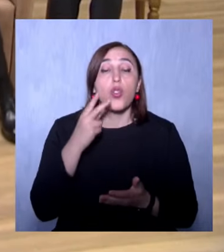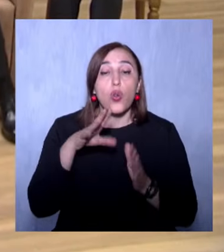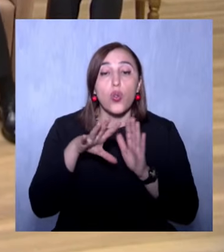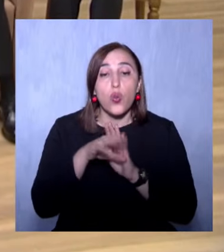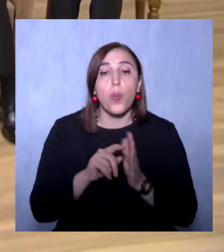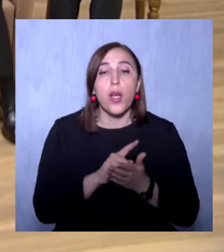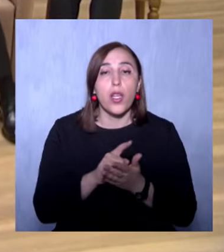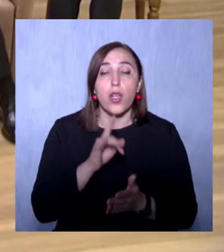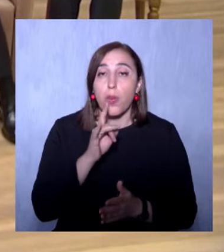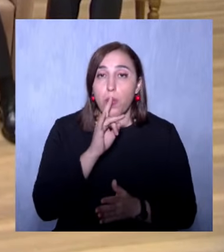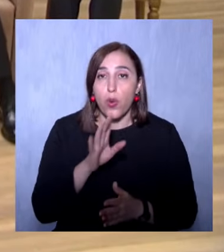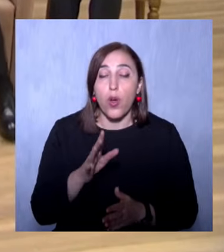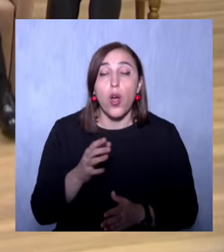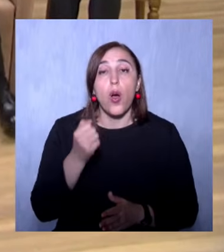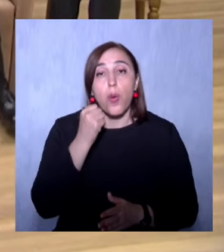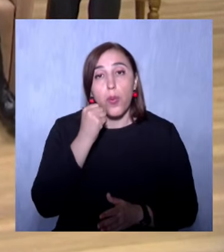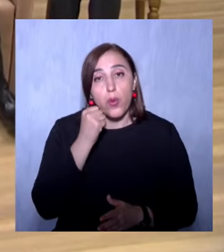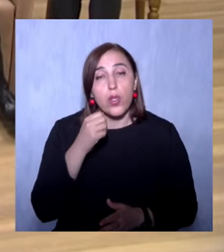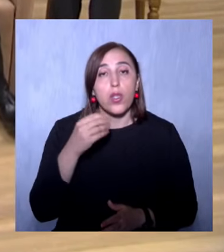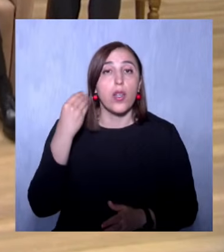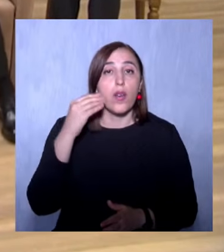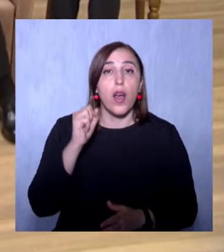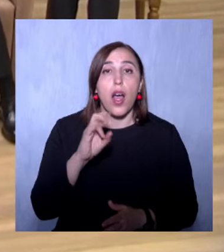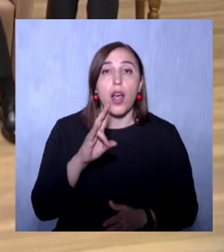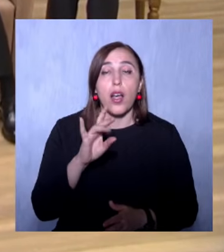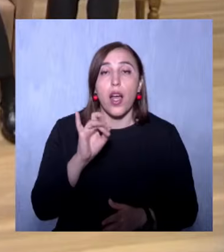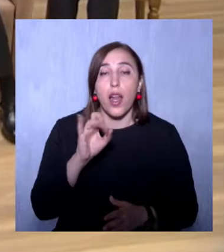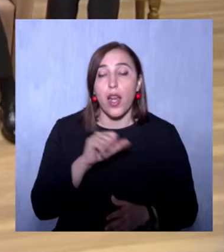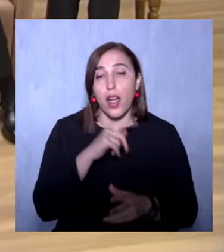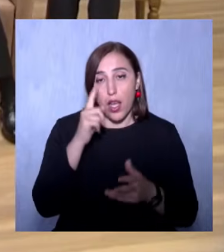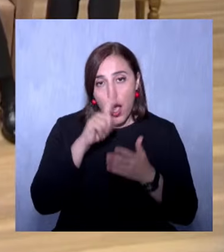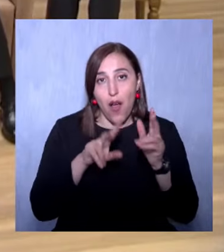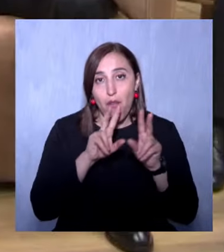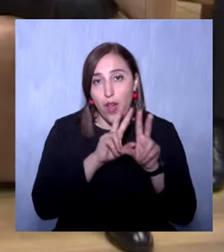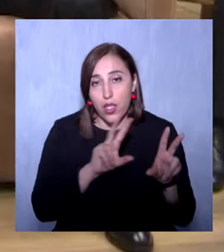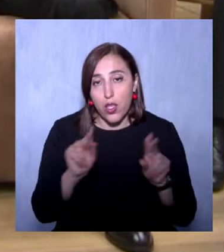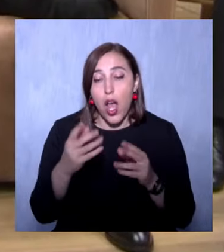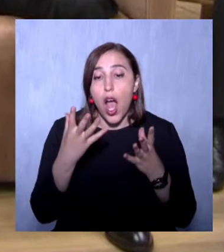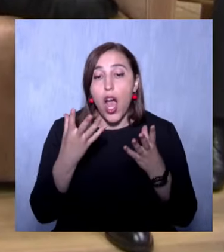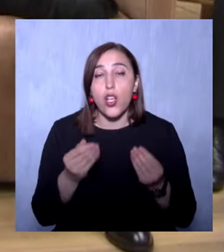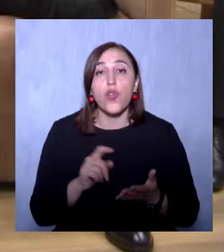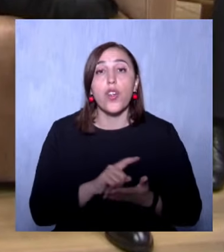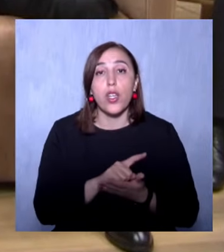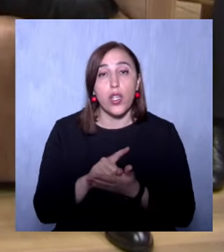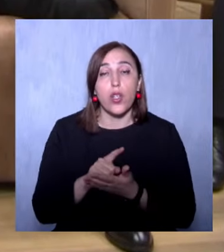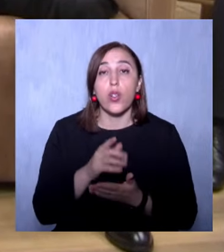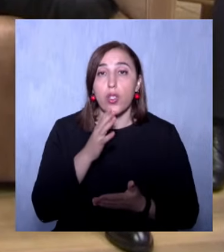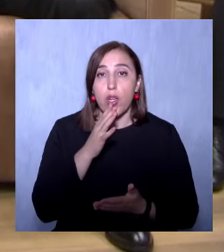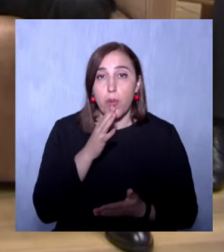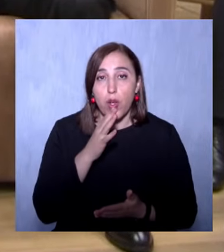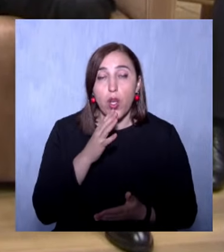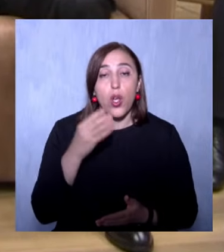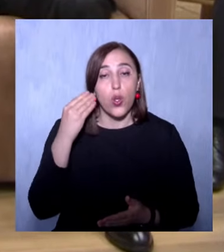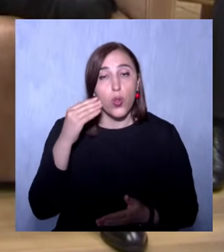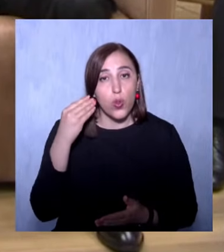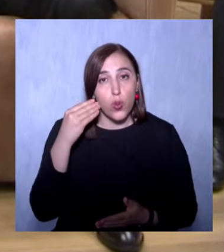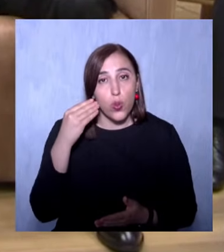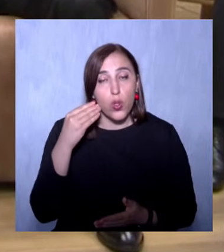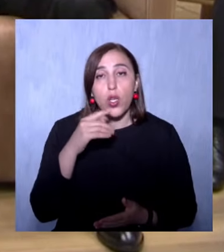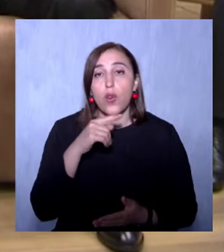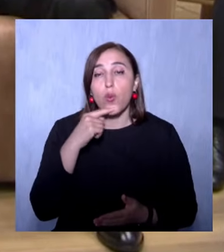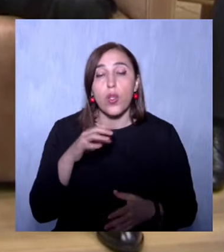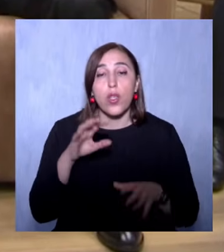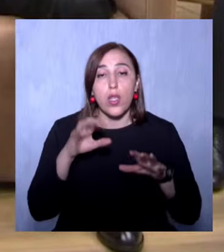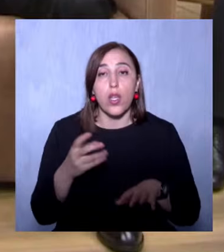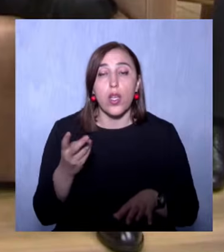Մյուս կողմից, թե պաշտոնական Մոսկվան, թե Անկարան հավաստիացնում են, որ այսօր մեկնարկած բանակցություններին Էրդողանն ու Պուտինը